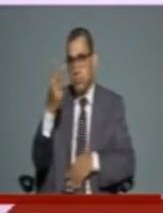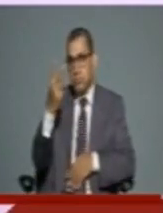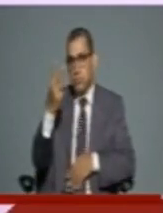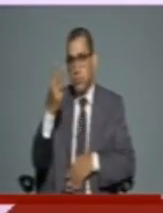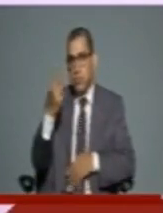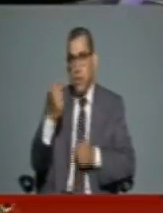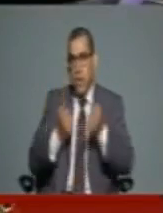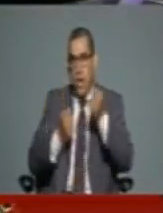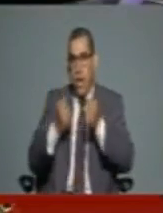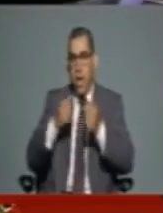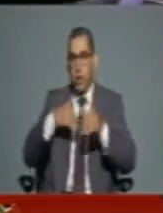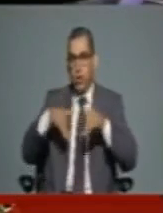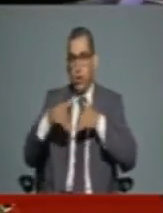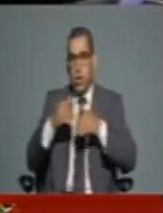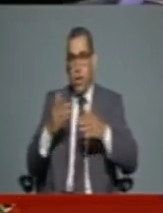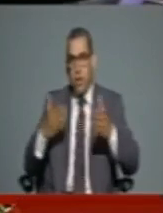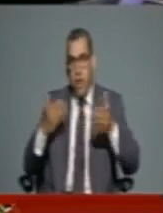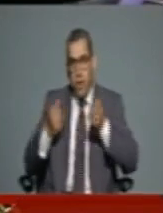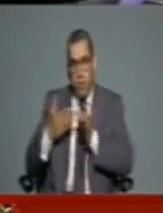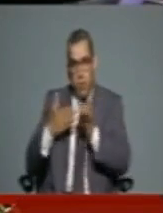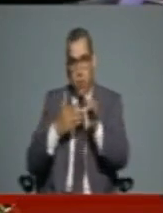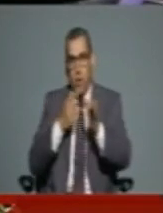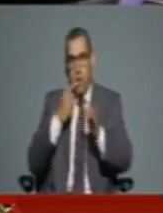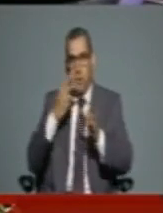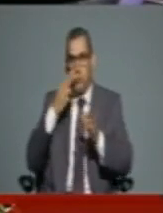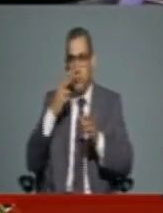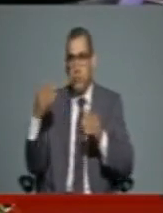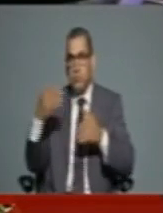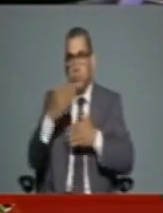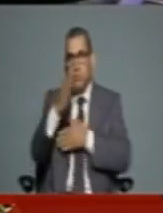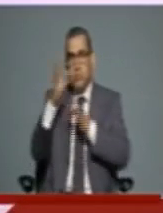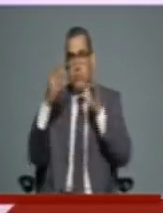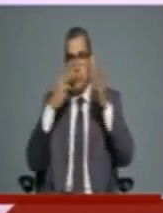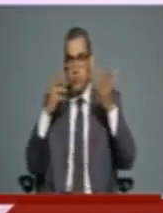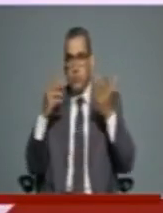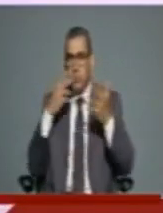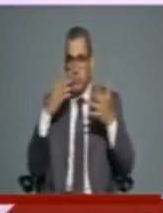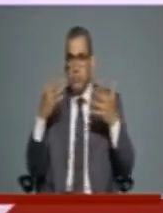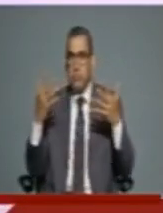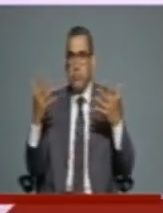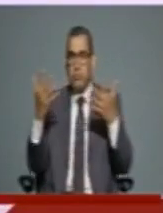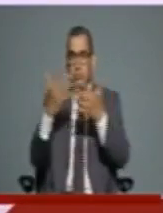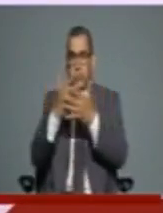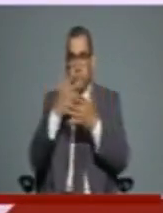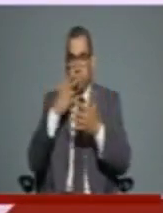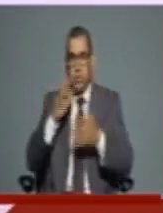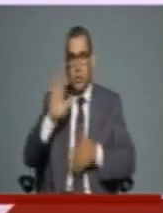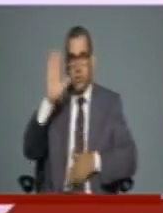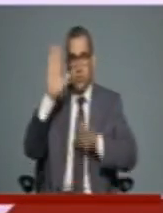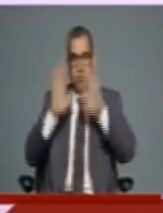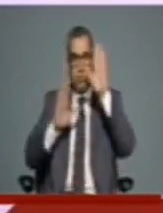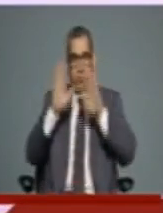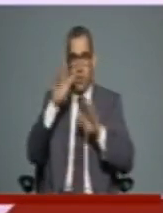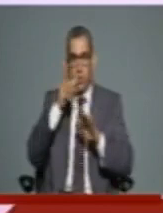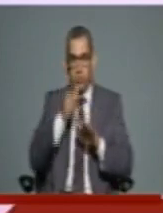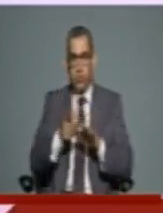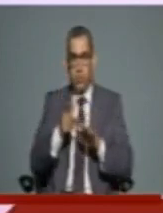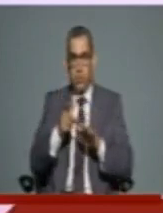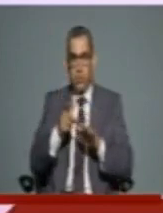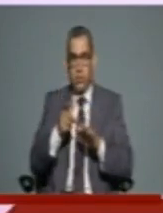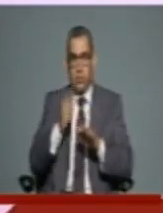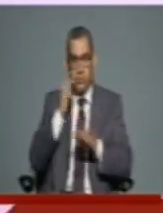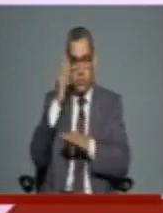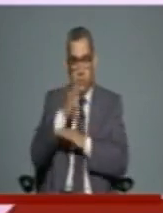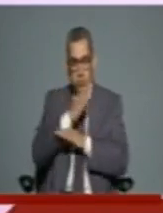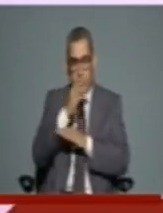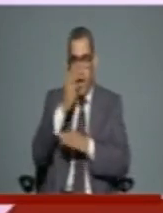والمحاور وكان المظهر والمنظر شاهد، وباعتراف الجايكا في دراسات سابقة